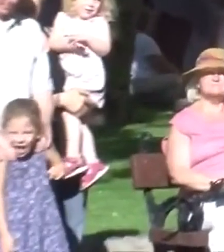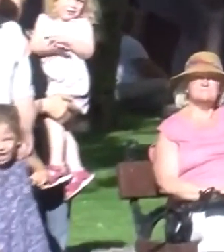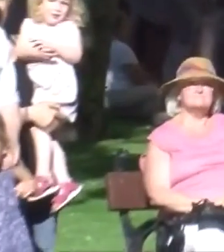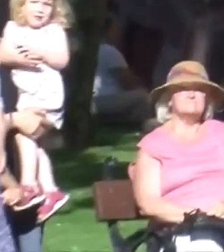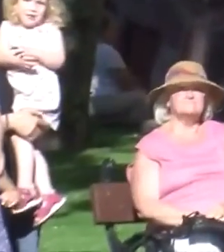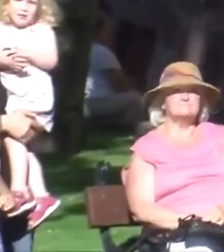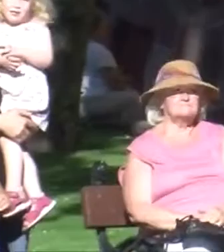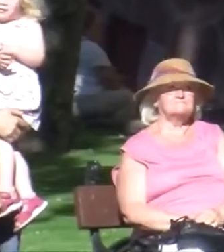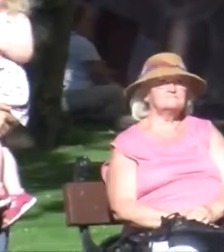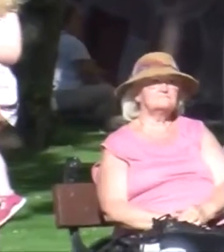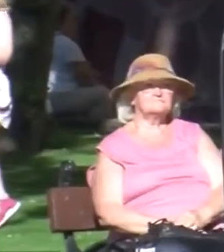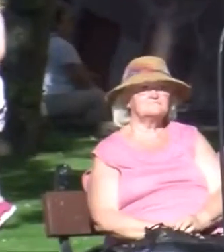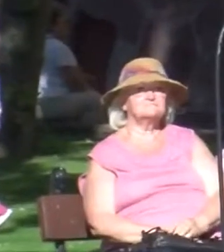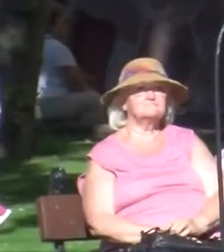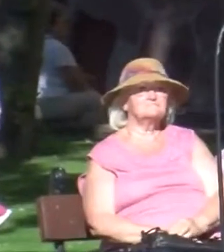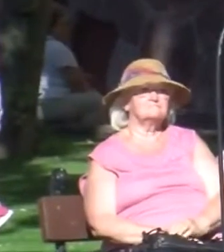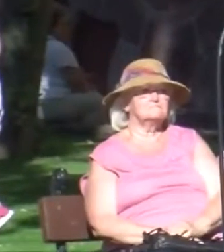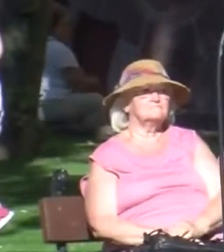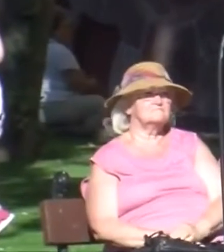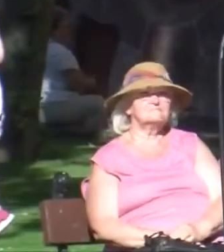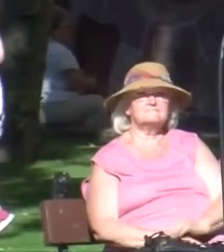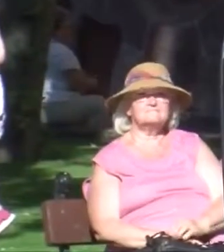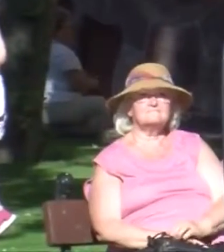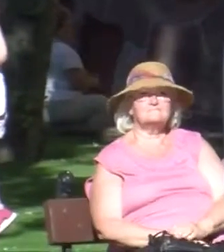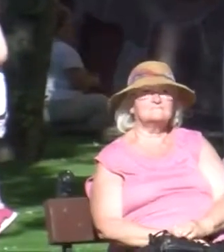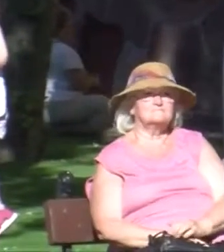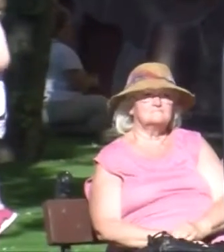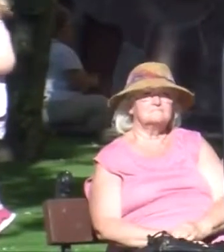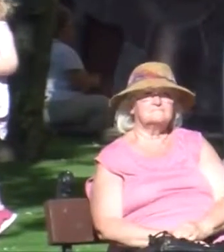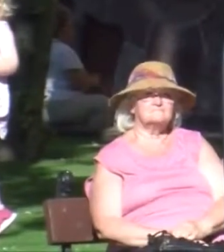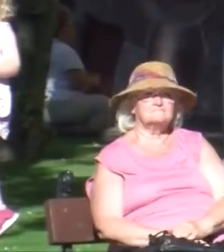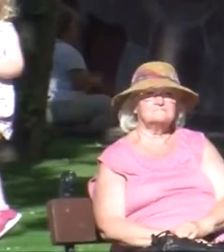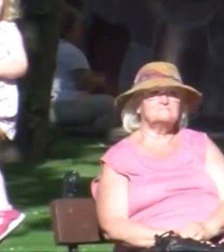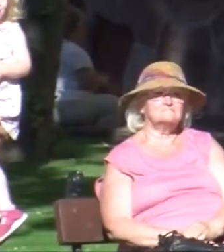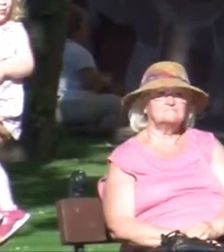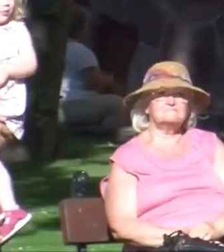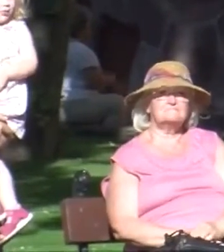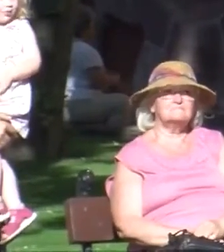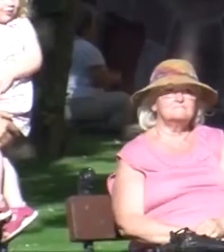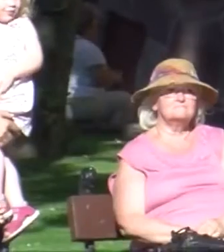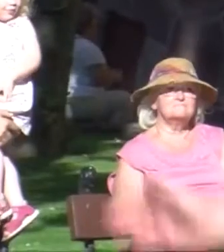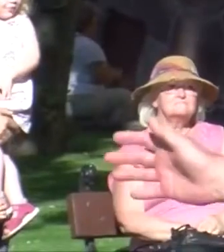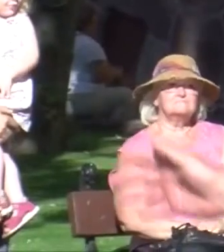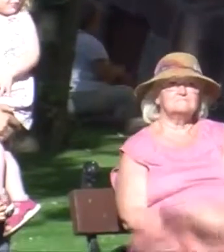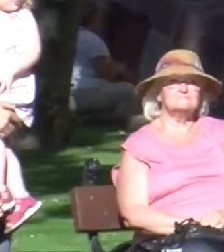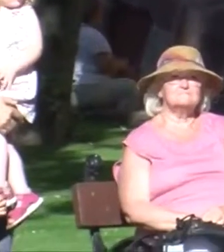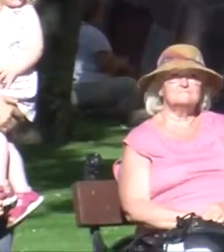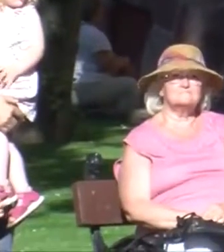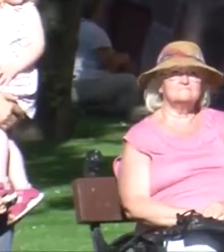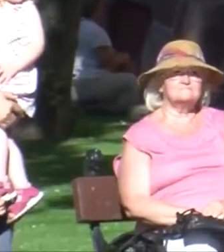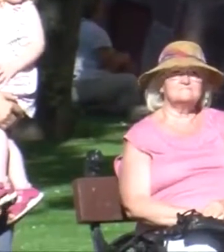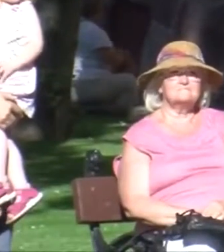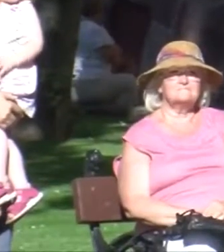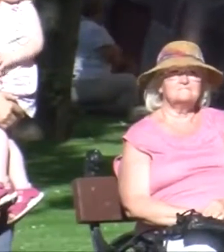never heard before. So much about that one go to one. That's just the best band in the land. Ah, honey, land, come